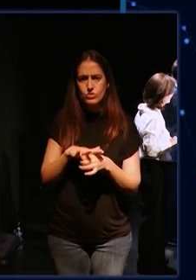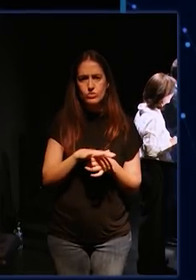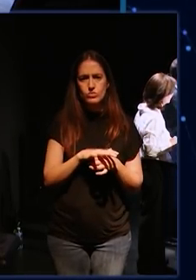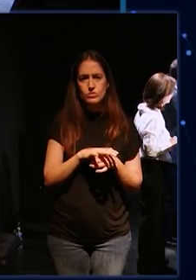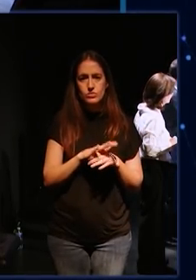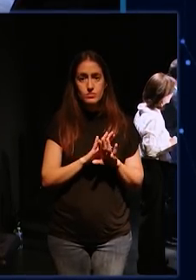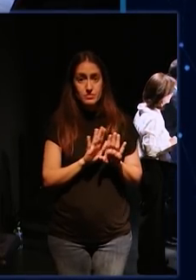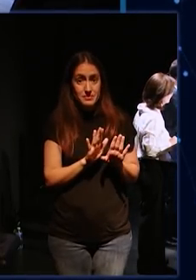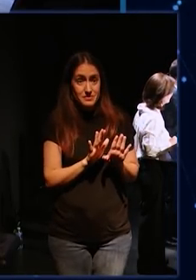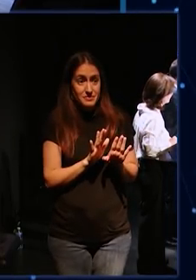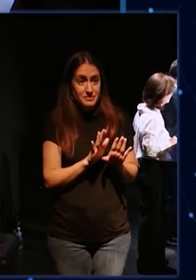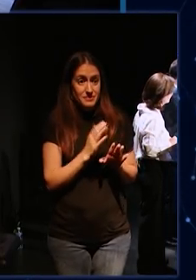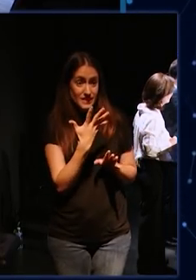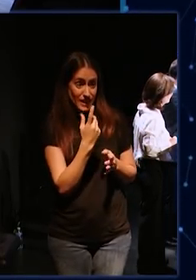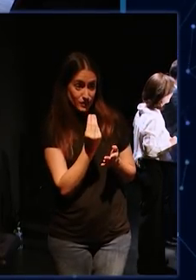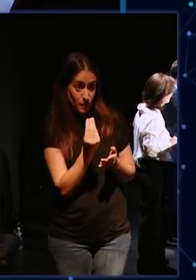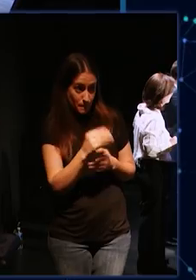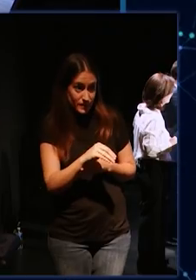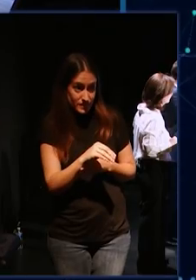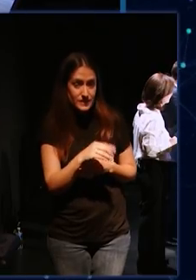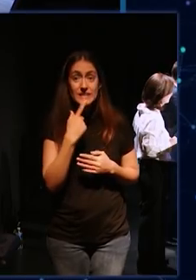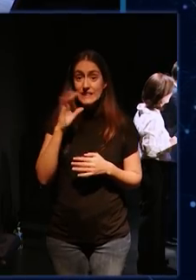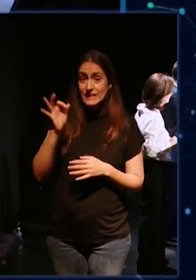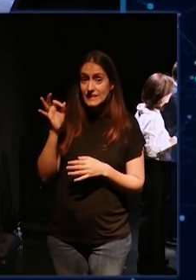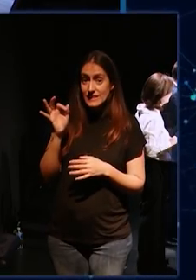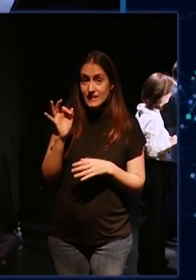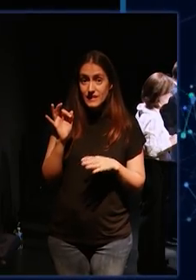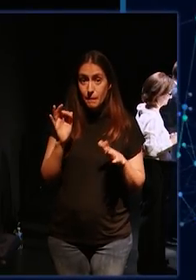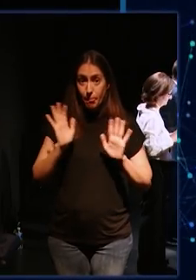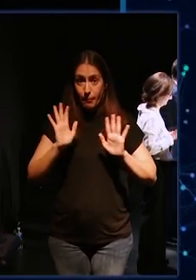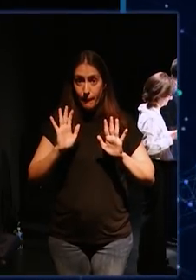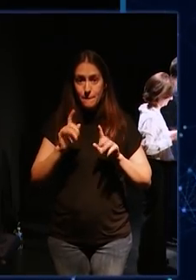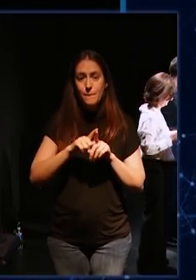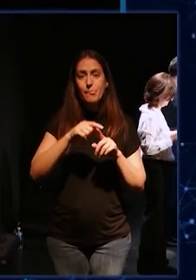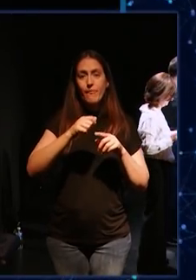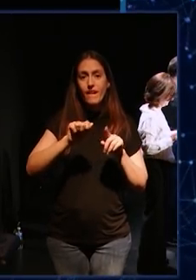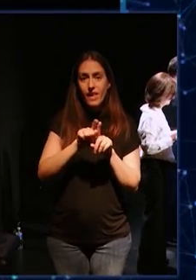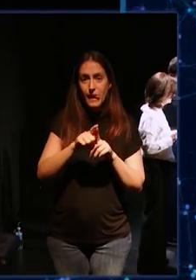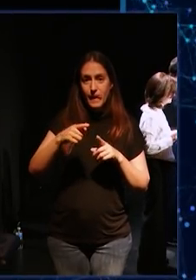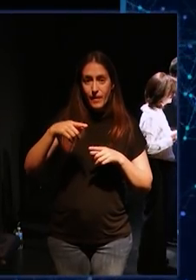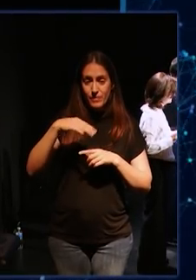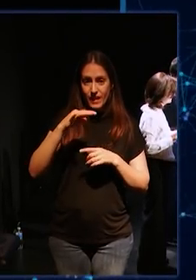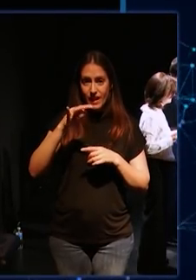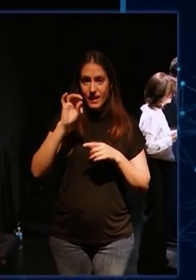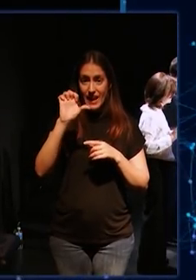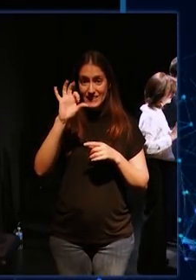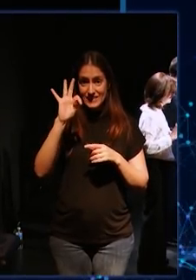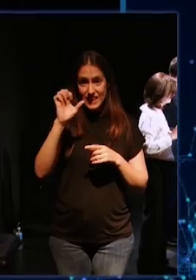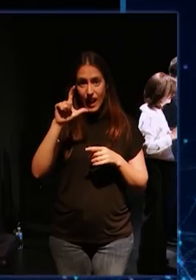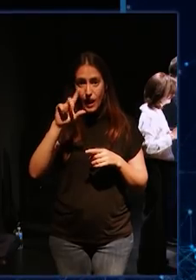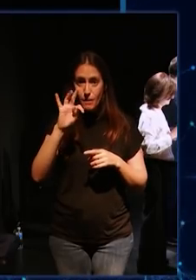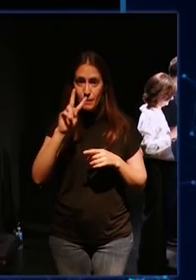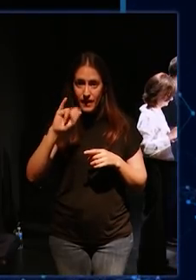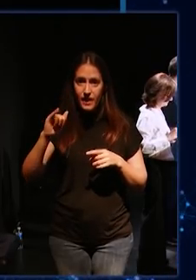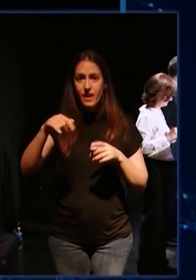¿Vol afegir 5 segundos? Sí, ah, no, Estalvi, La Creu, Poblasec, hemos de